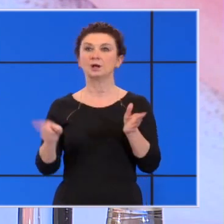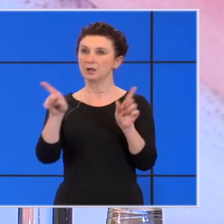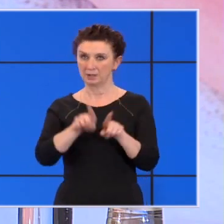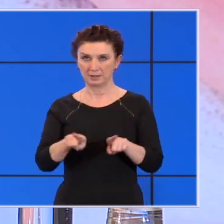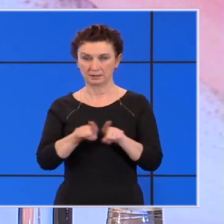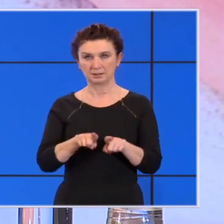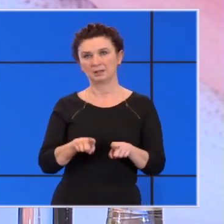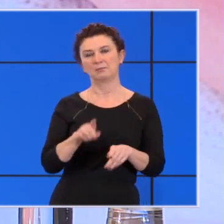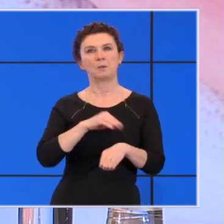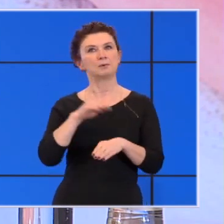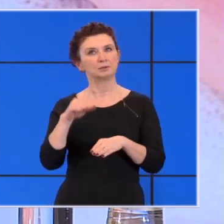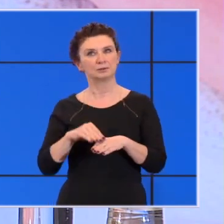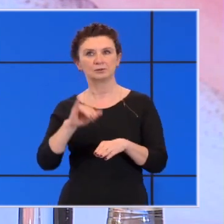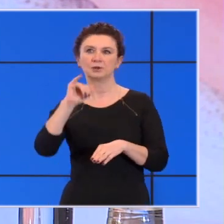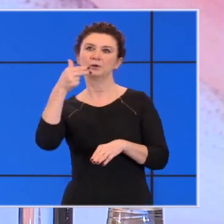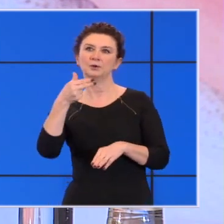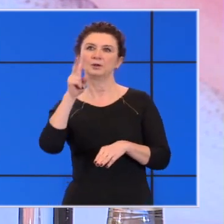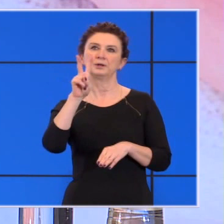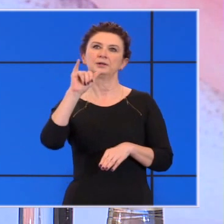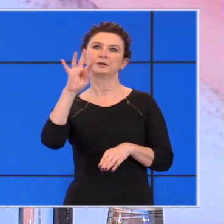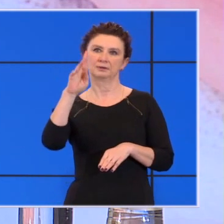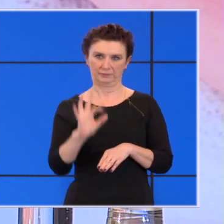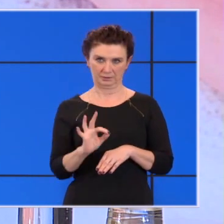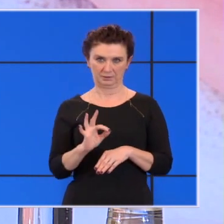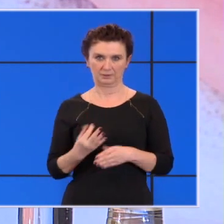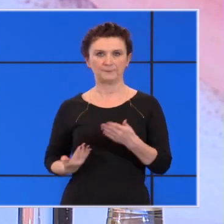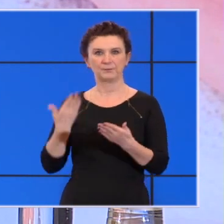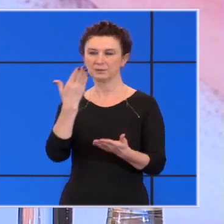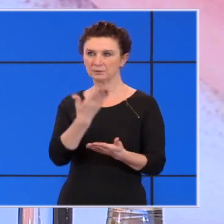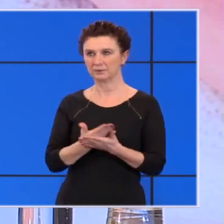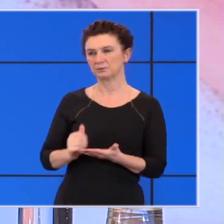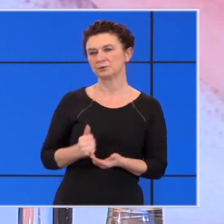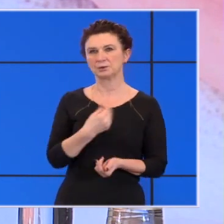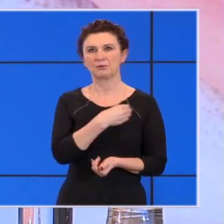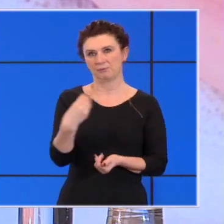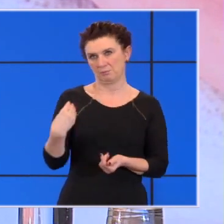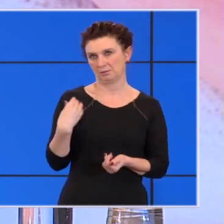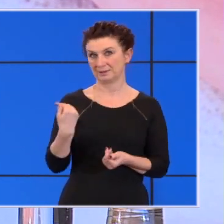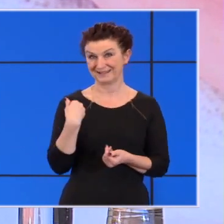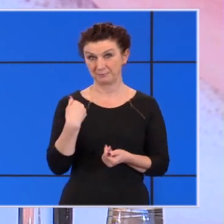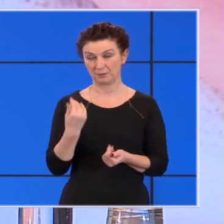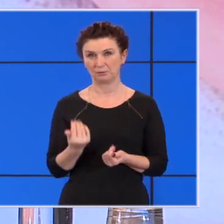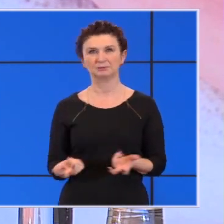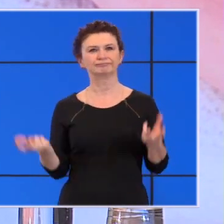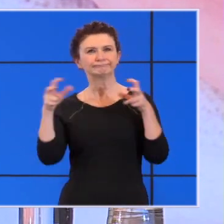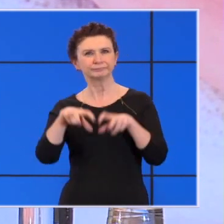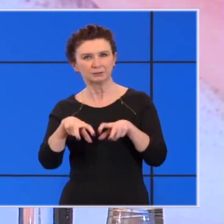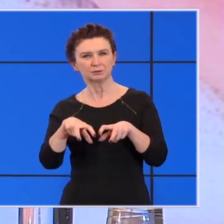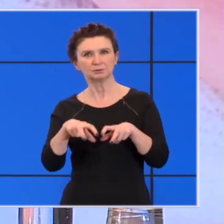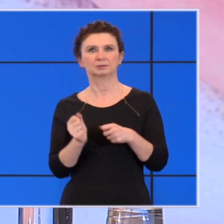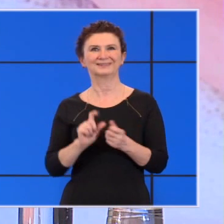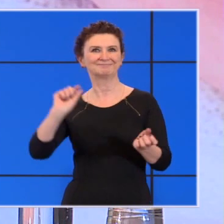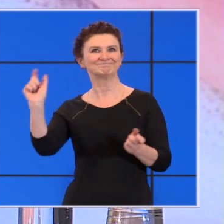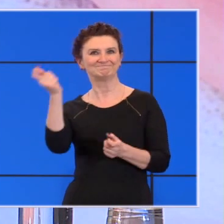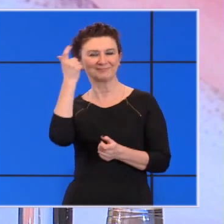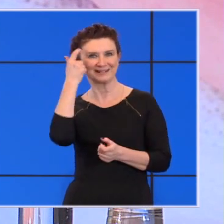vitro. Zaproponowaliśmy, aby w Polsce powstały kompleksowe centra leczenia niepłodności. Takie ośrodki będą